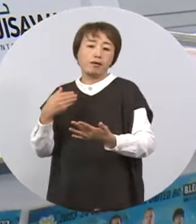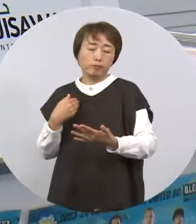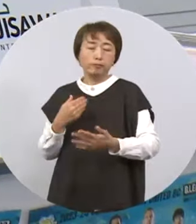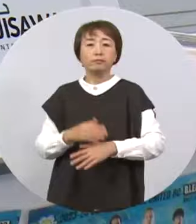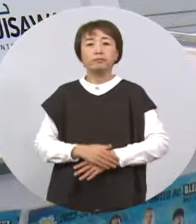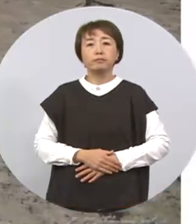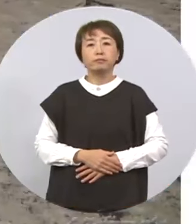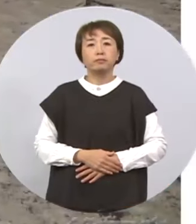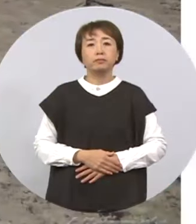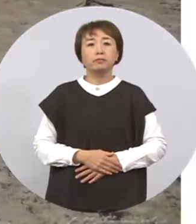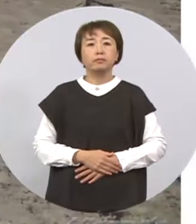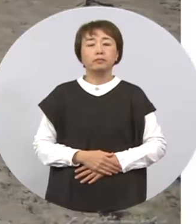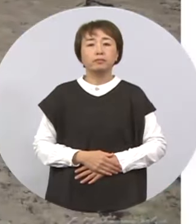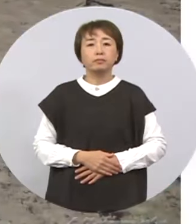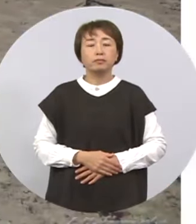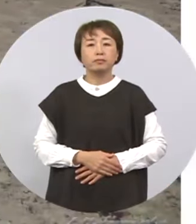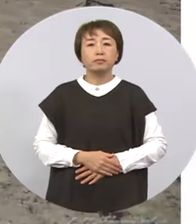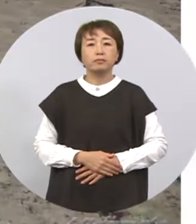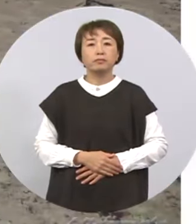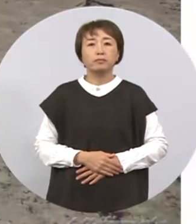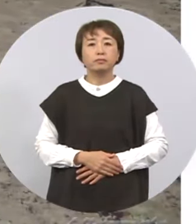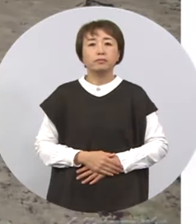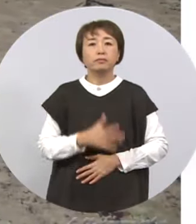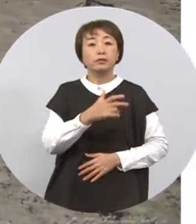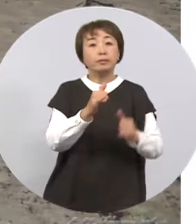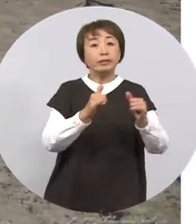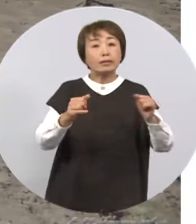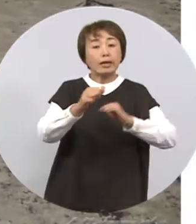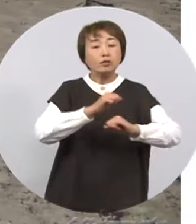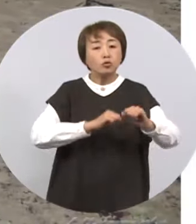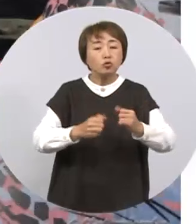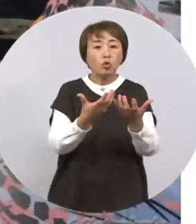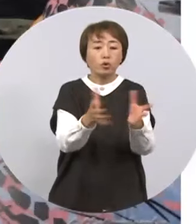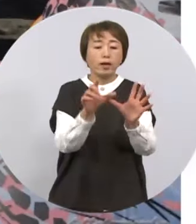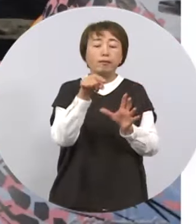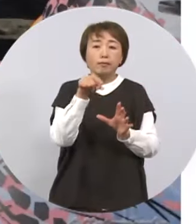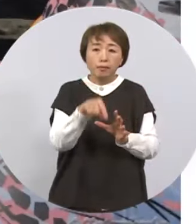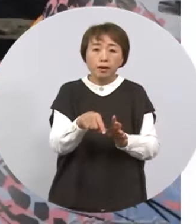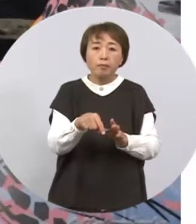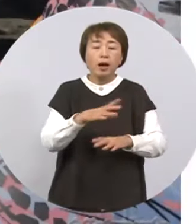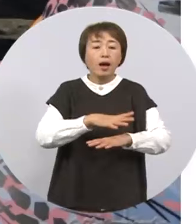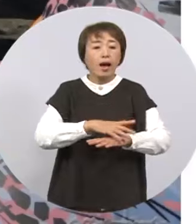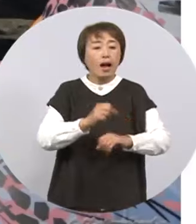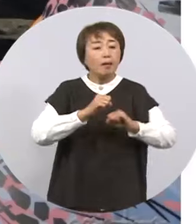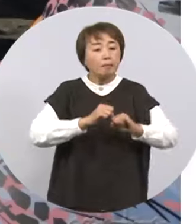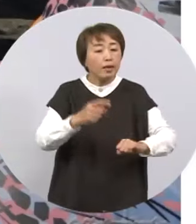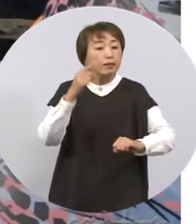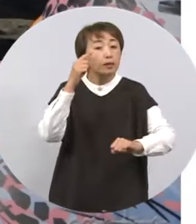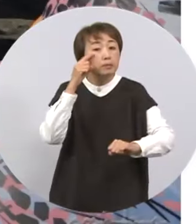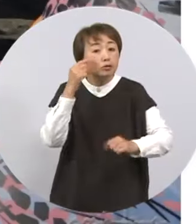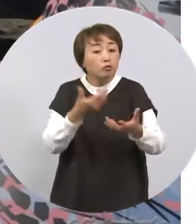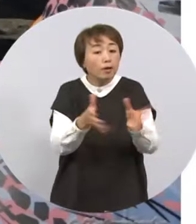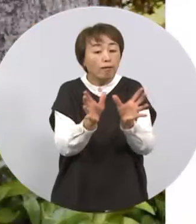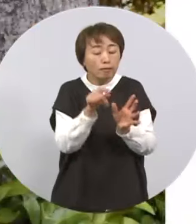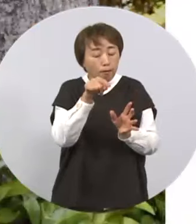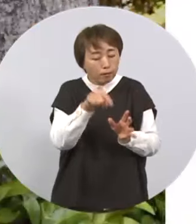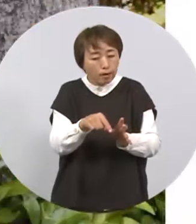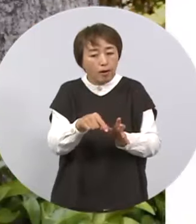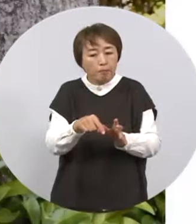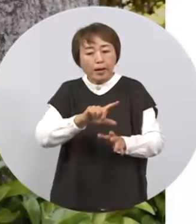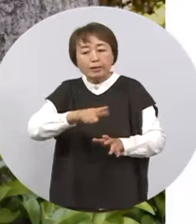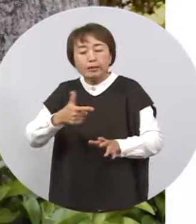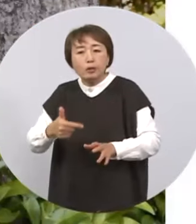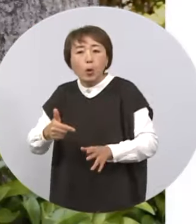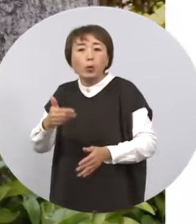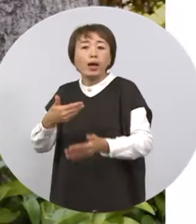います。 そう、市民活動団体は初めてやってみるという団体から何度も経験